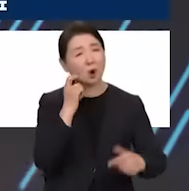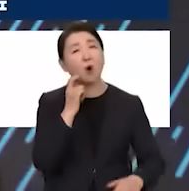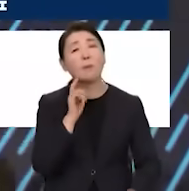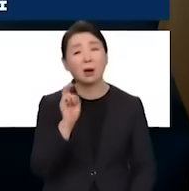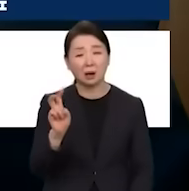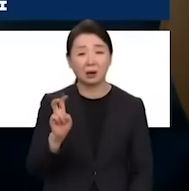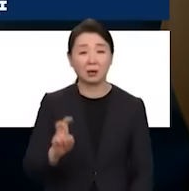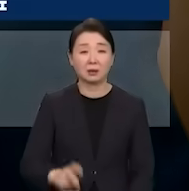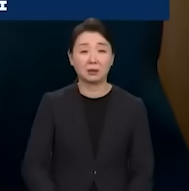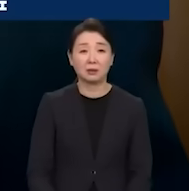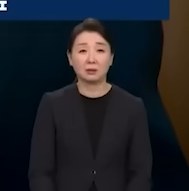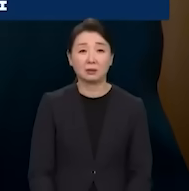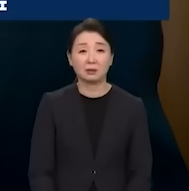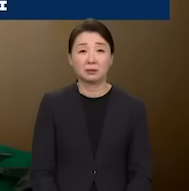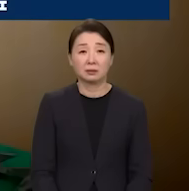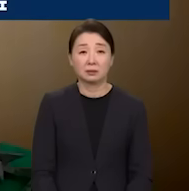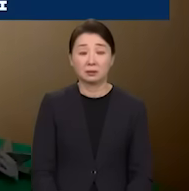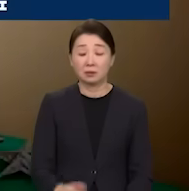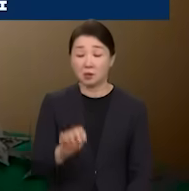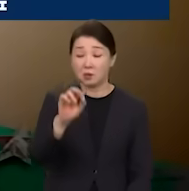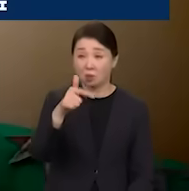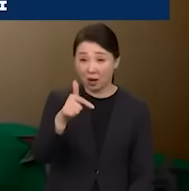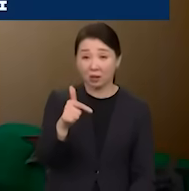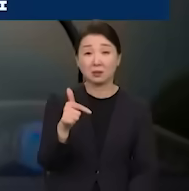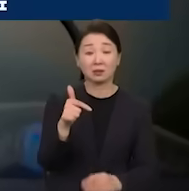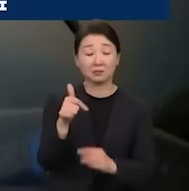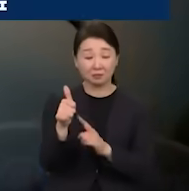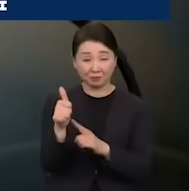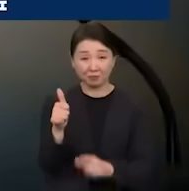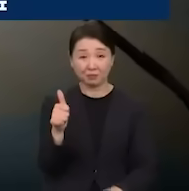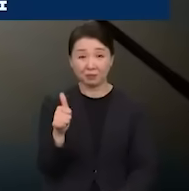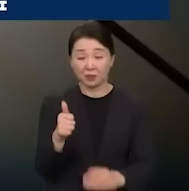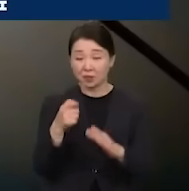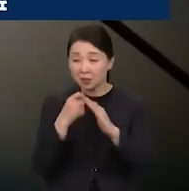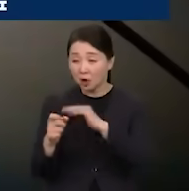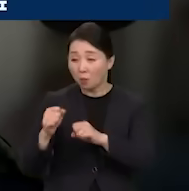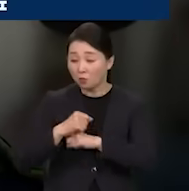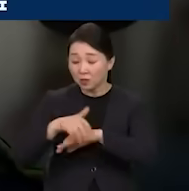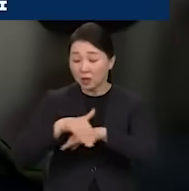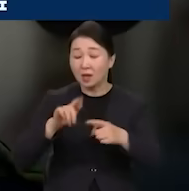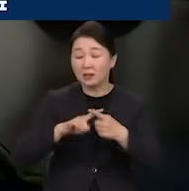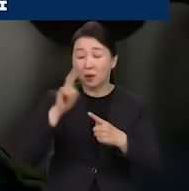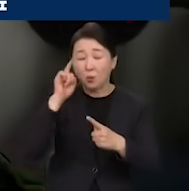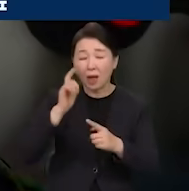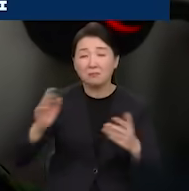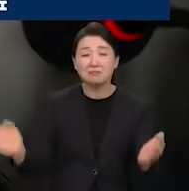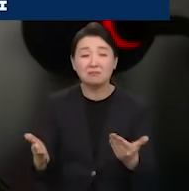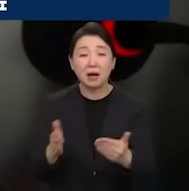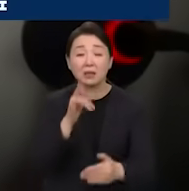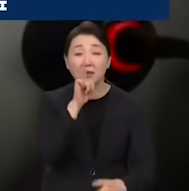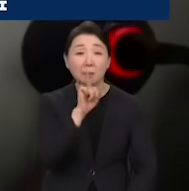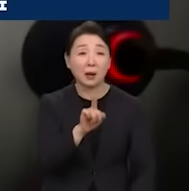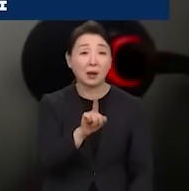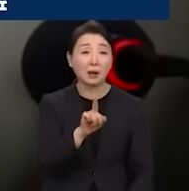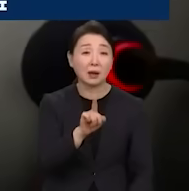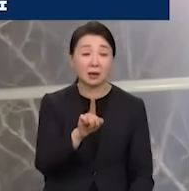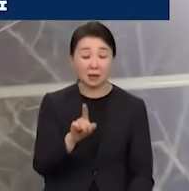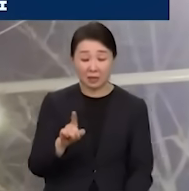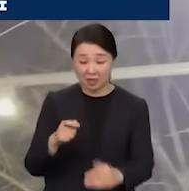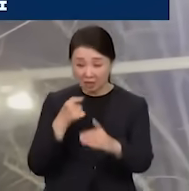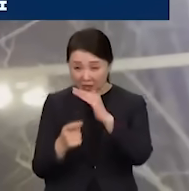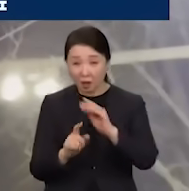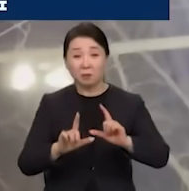아닌데. 그러면서 곽 사령관이 계엄 군사 작전을 강하게 독려했다고 증언했습니다. 계엄 당일